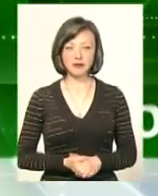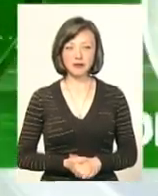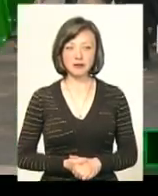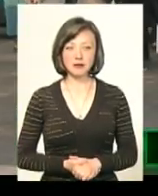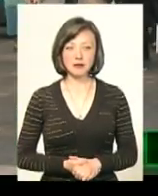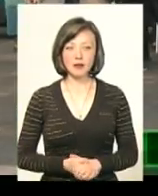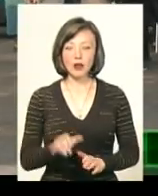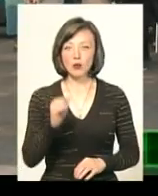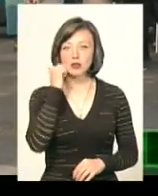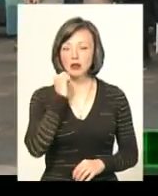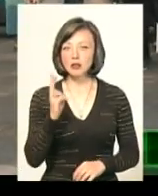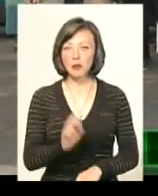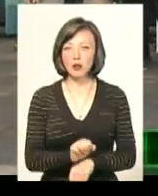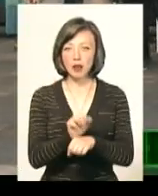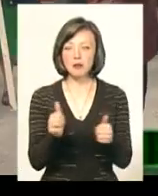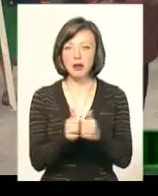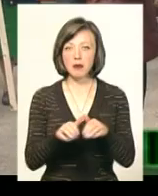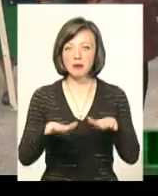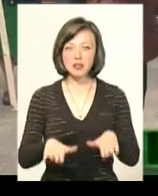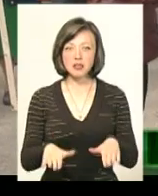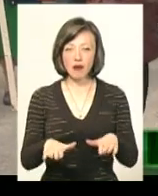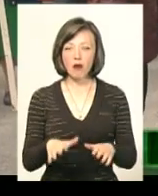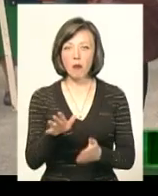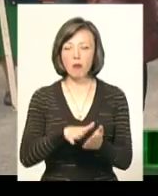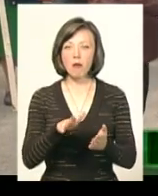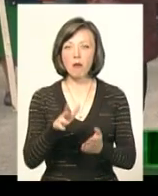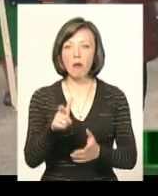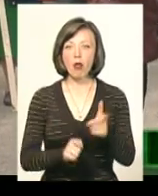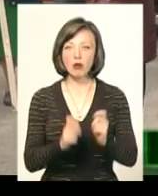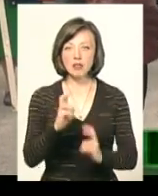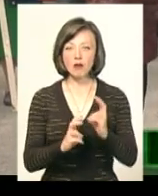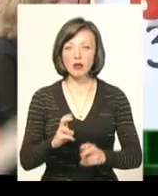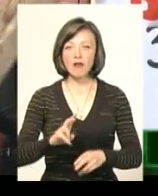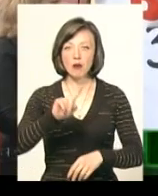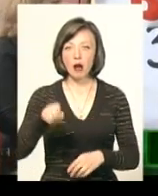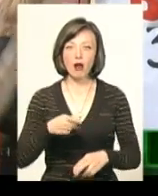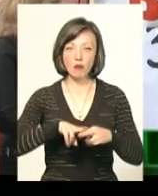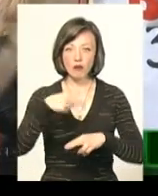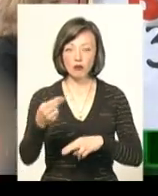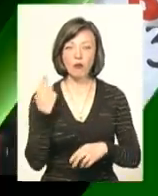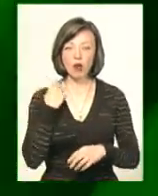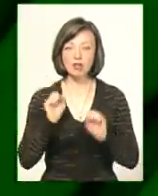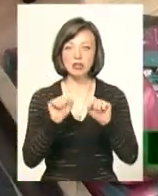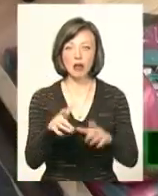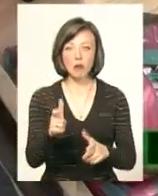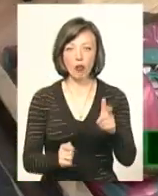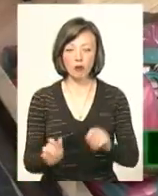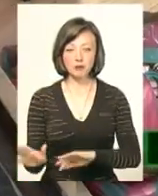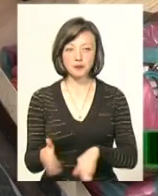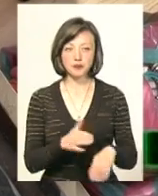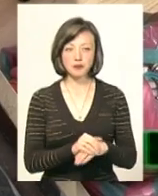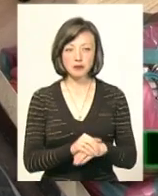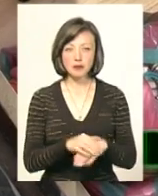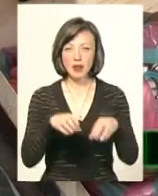У Старокостянтинові протест біля стін місцевого молокозаводу. Селяни вимагають повернути їм борги за здане молоко. Ртутні